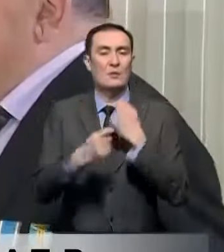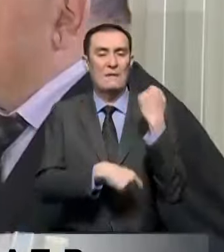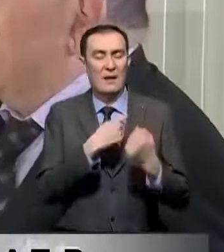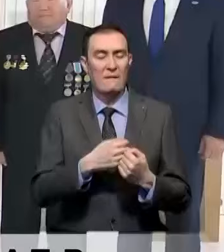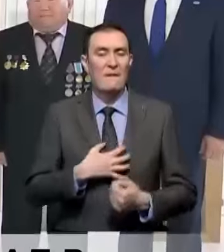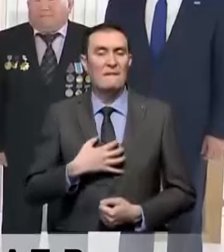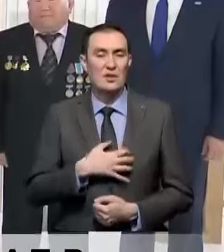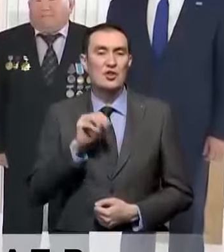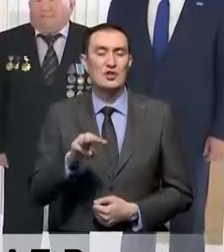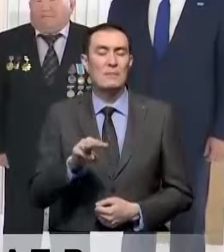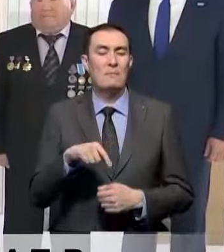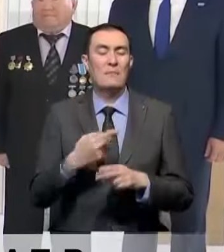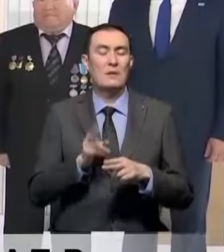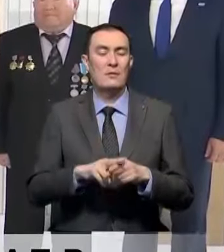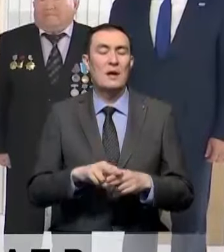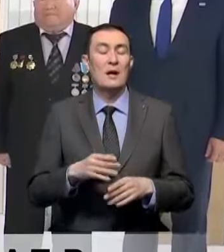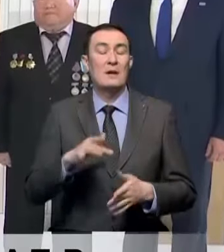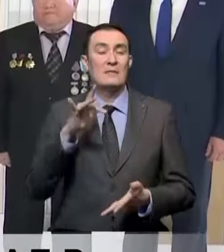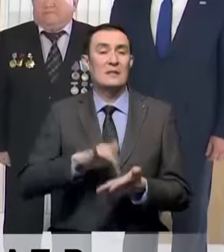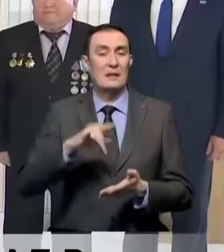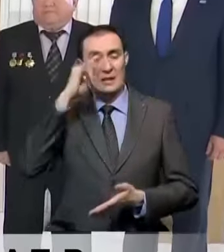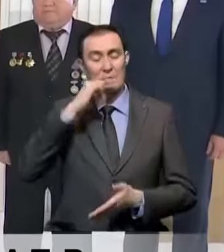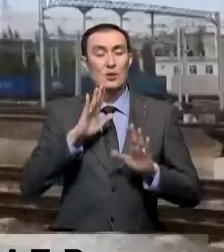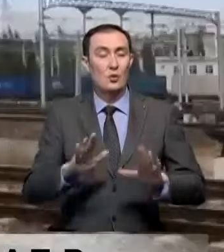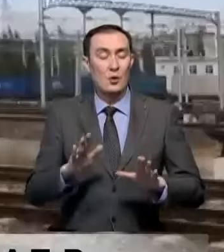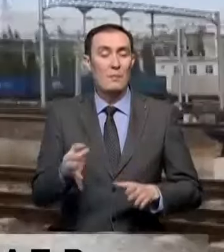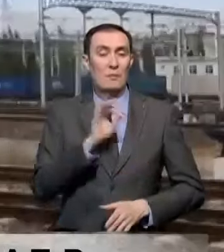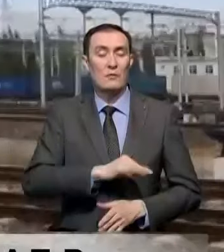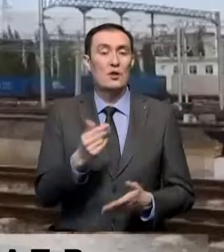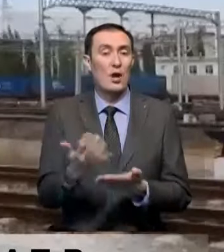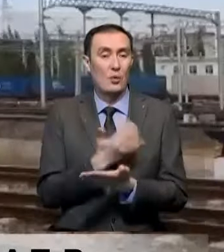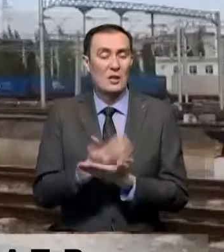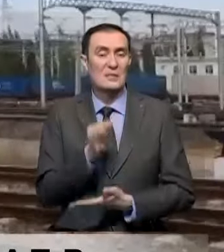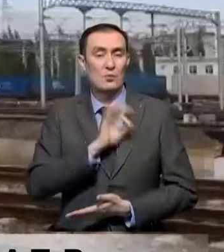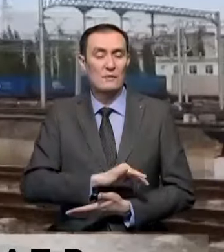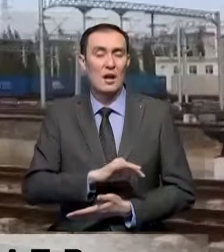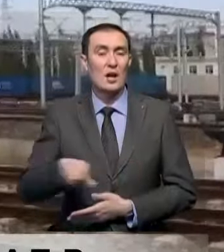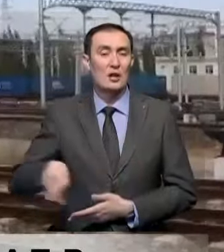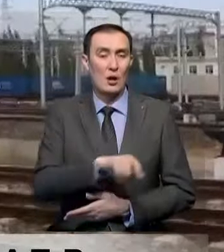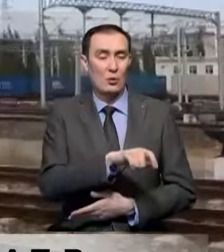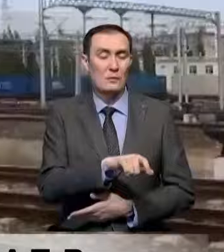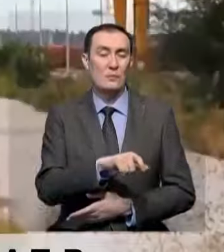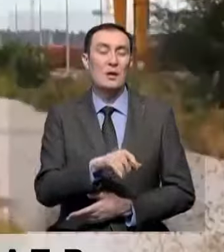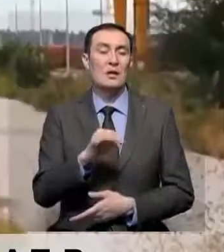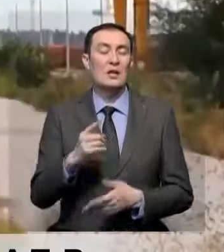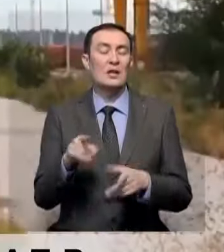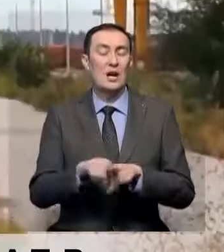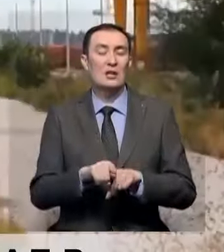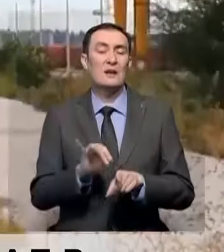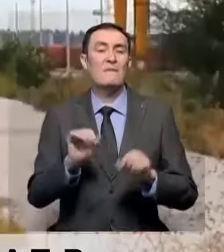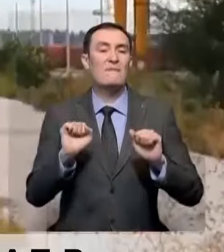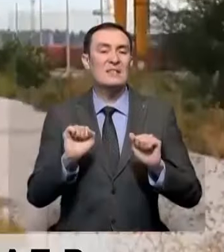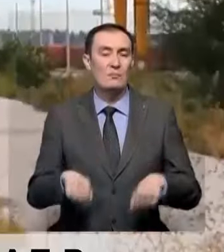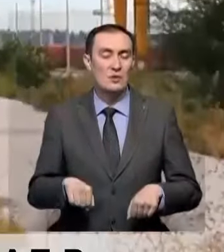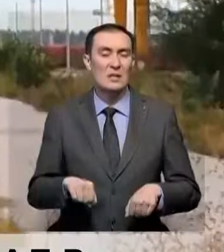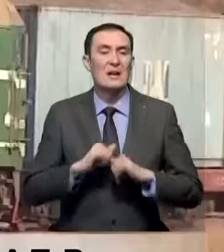важнее природных ресурсов. Став транспортным хабом, Казахстан не только получит доход от использования дорожных коридоров, но и в первую очередь